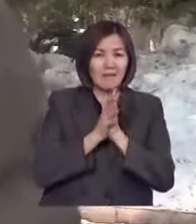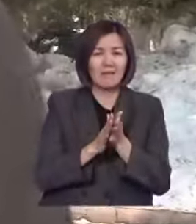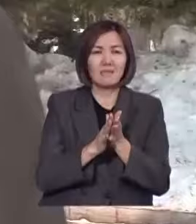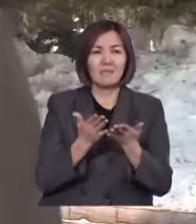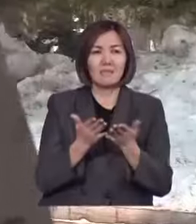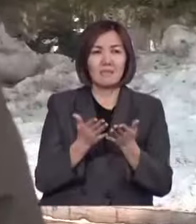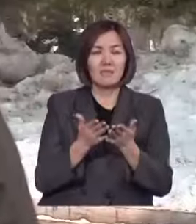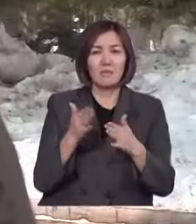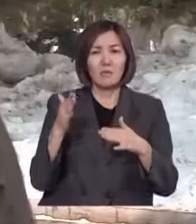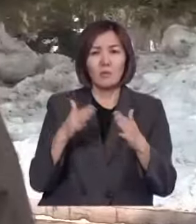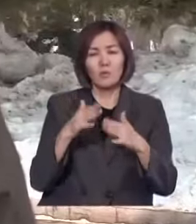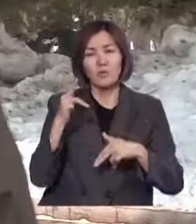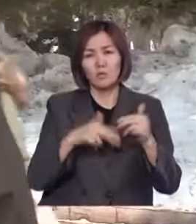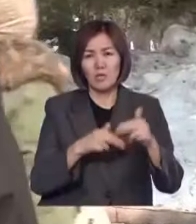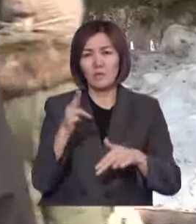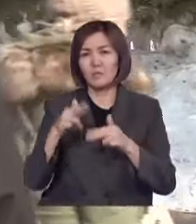орып тастаған тағы